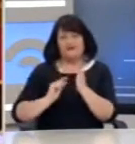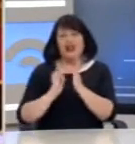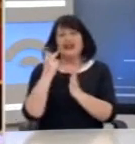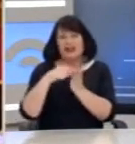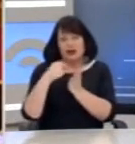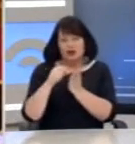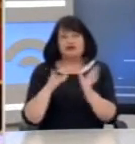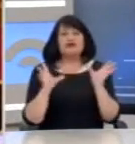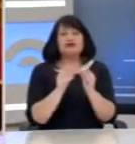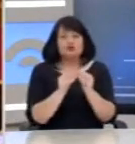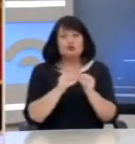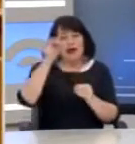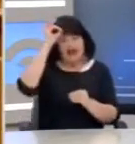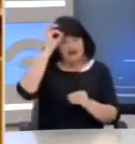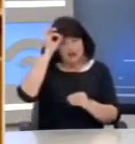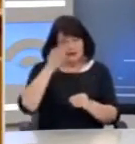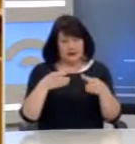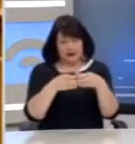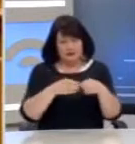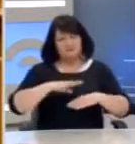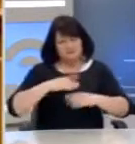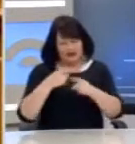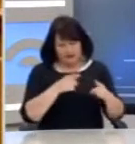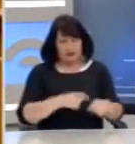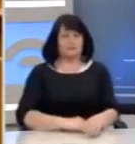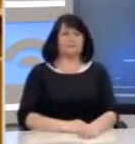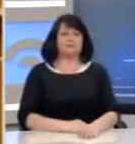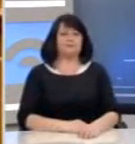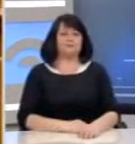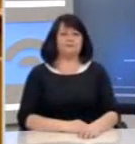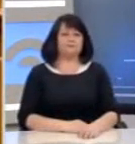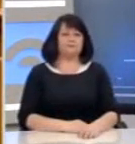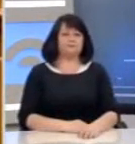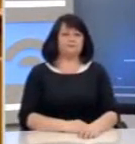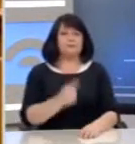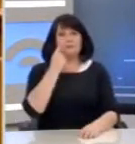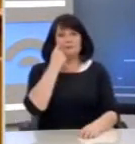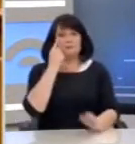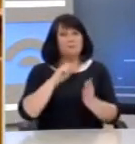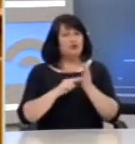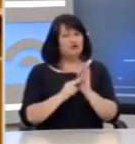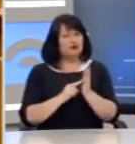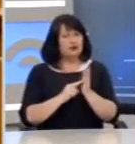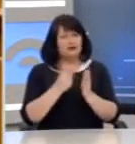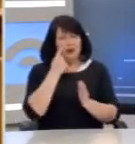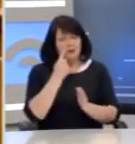στα σώματα ασφαλείας. Εντάξει. Παρακολουθώ λοιπόν με προσοχή και ενδιαφέρον...